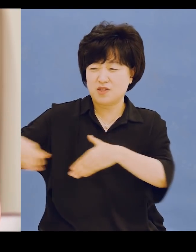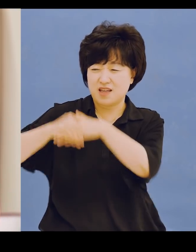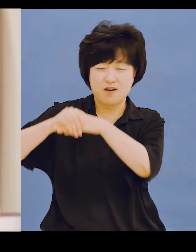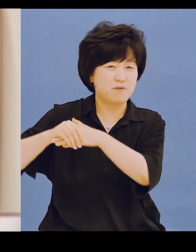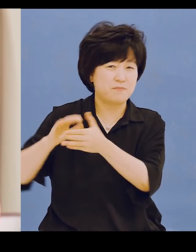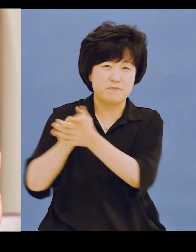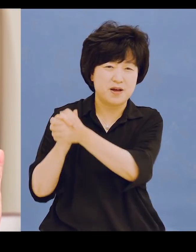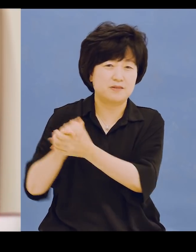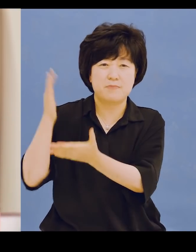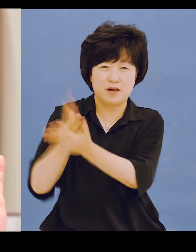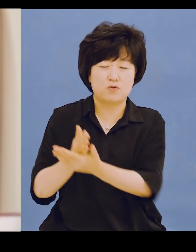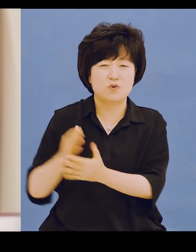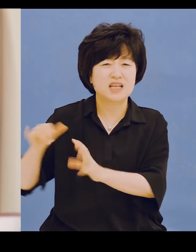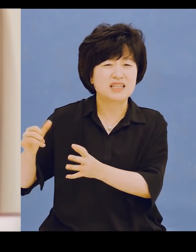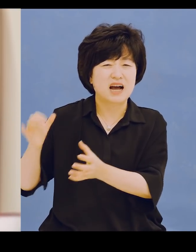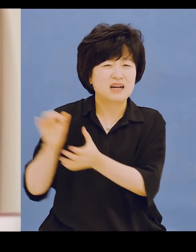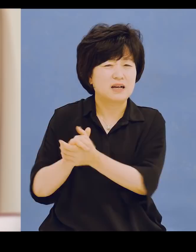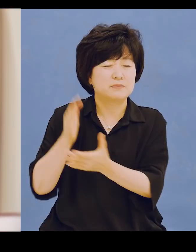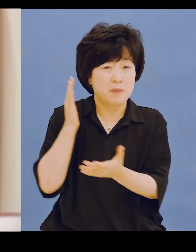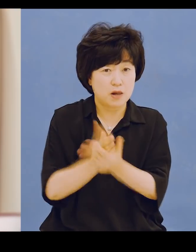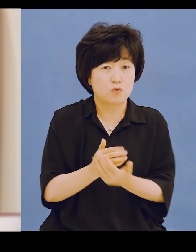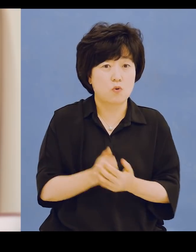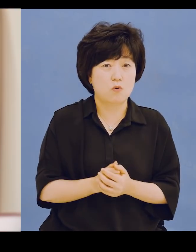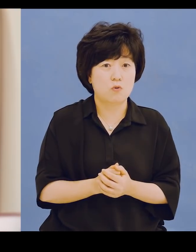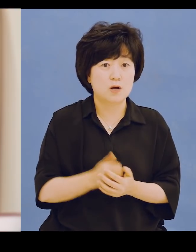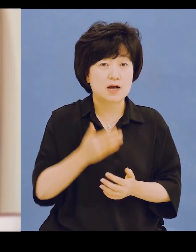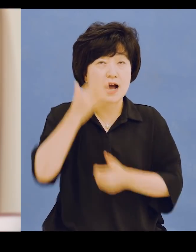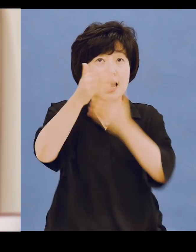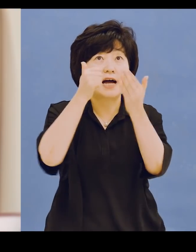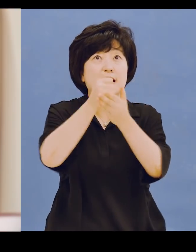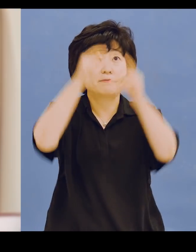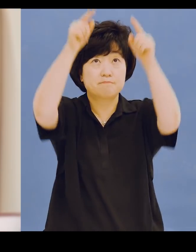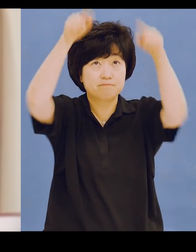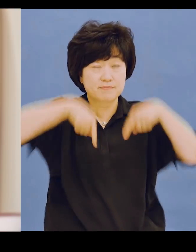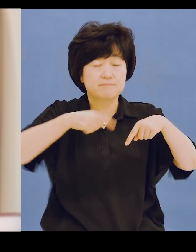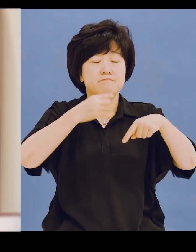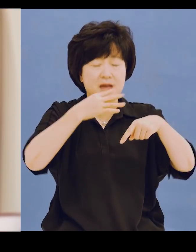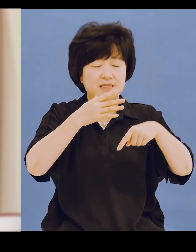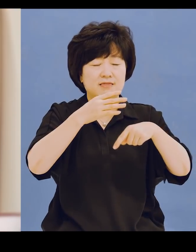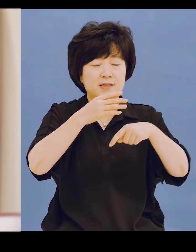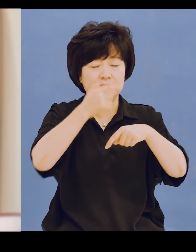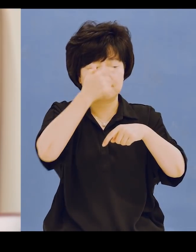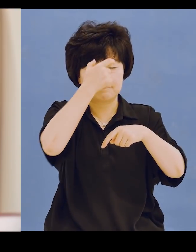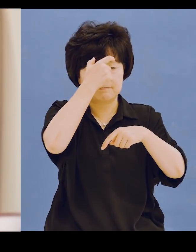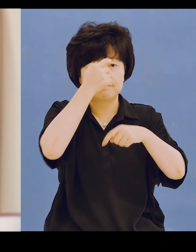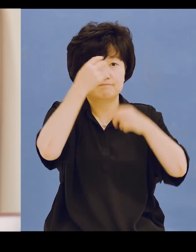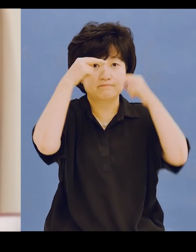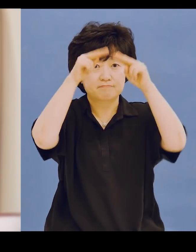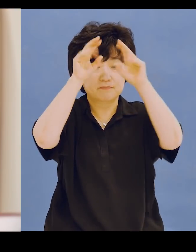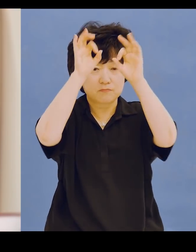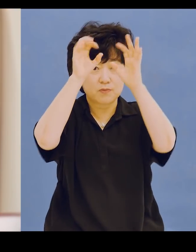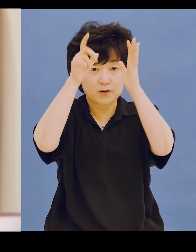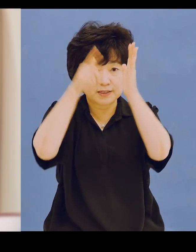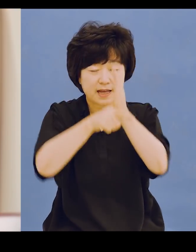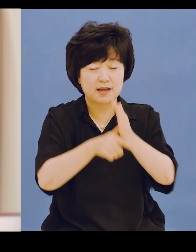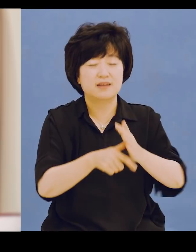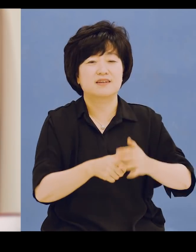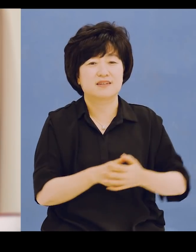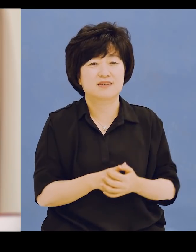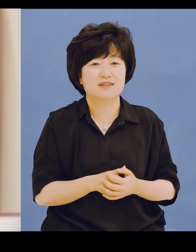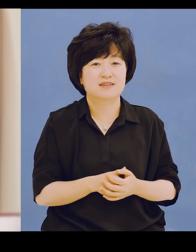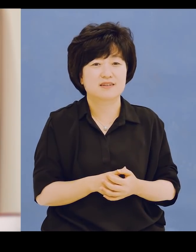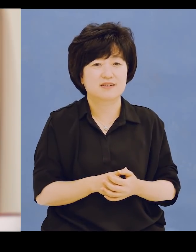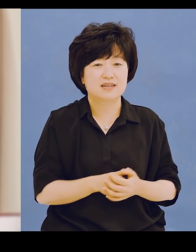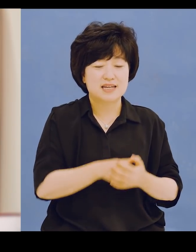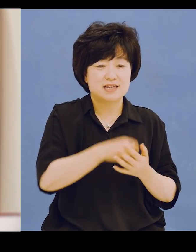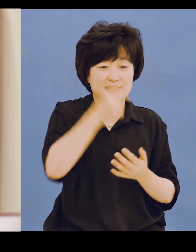말고 그래서 가치관의 변화, 인격의 변화 놀라운 것이 숨어 있어요. 복음 안에. 네. 복음 안에 숨어 있는 놀라운 것이요.